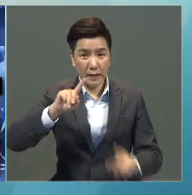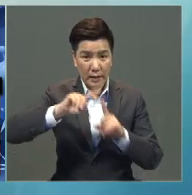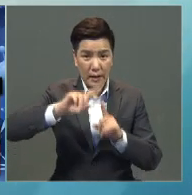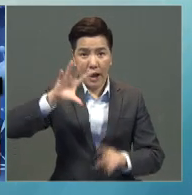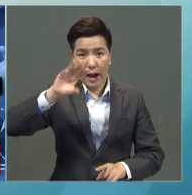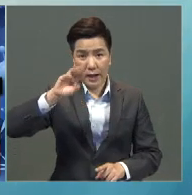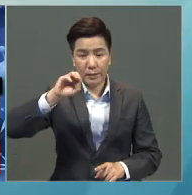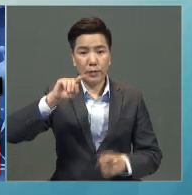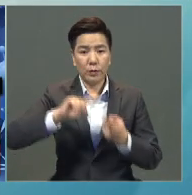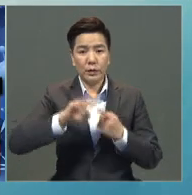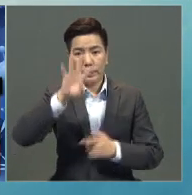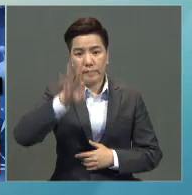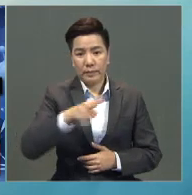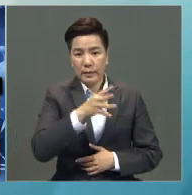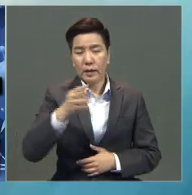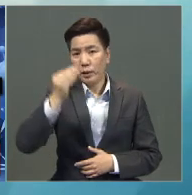50